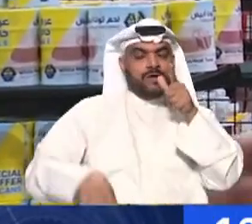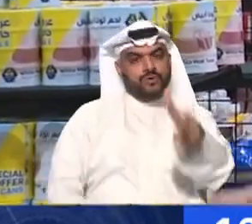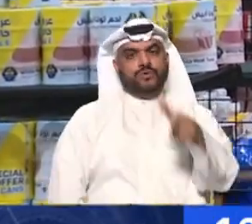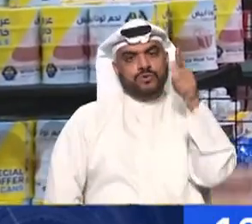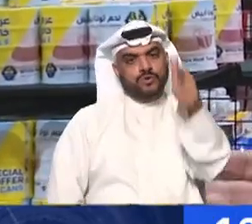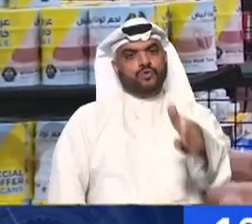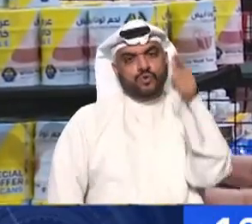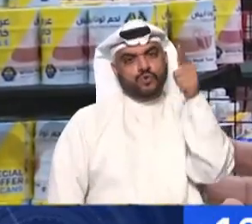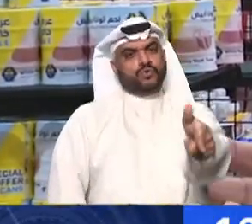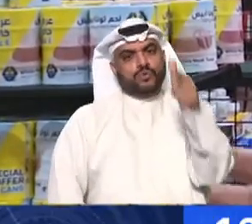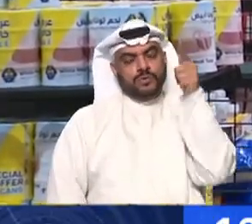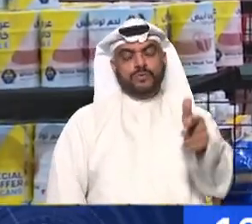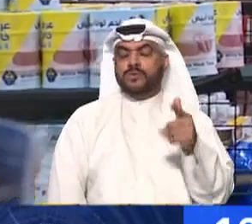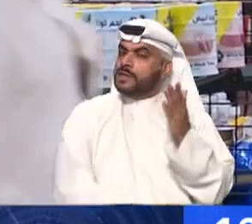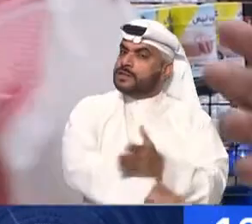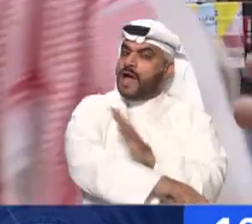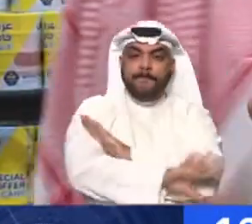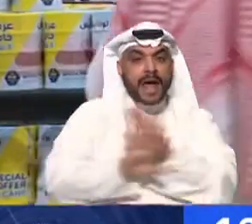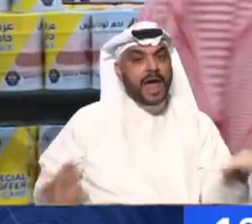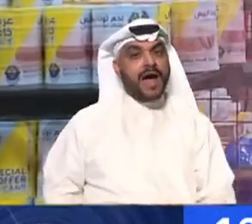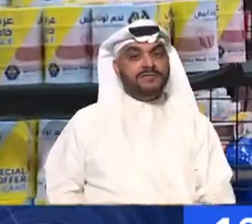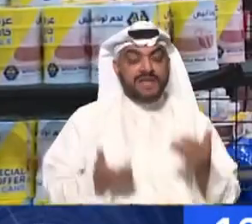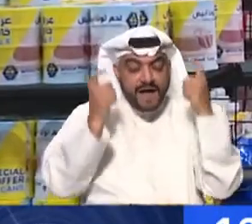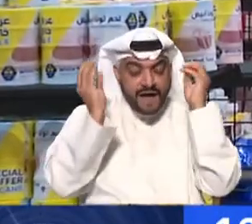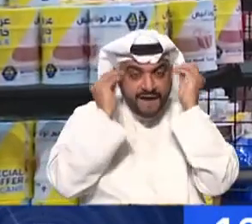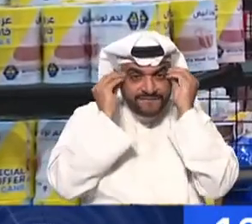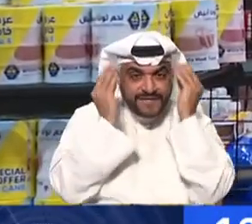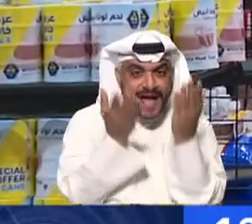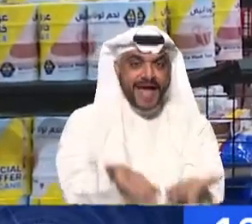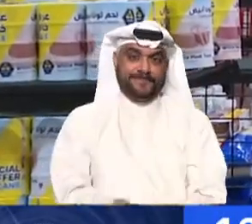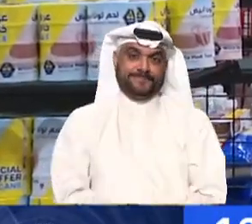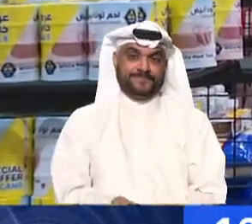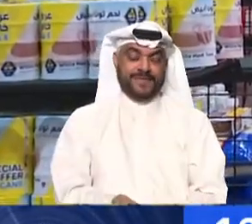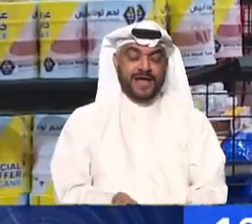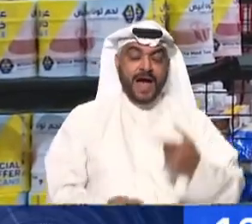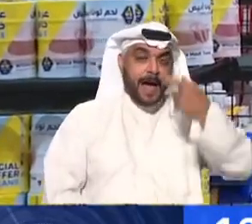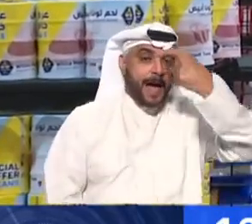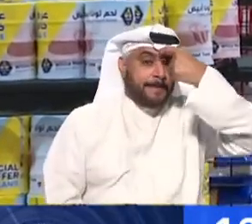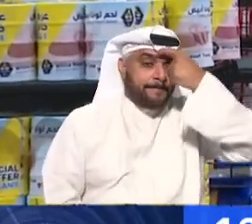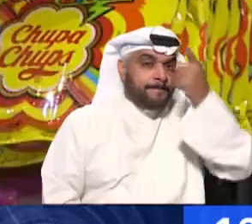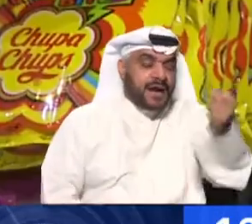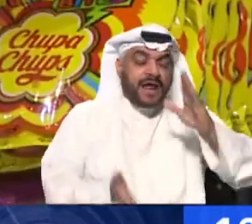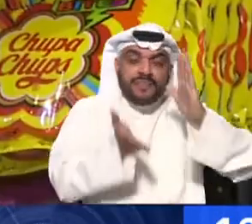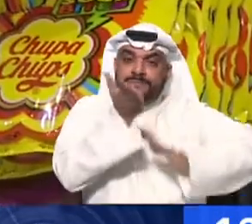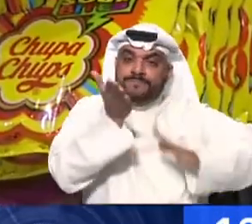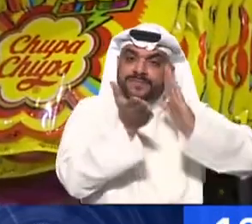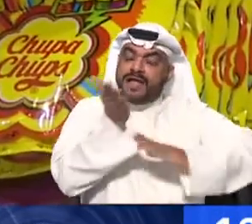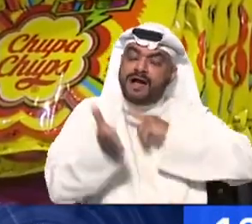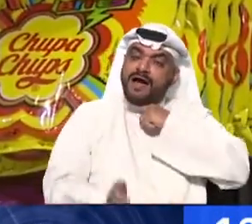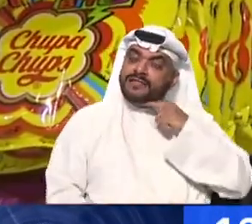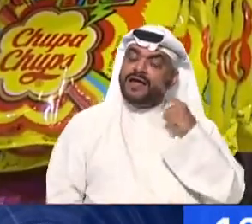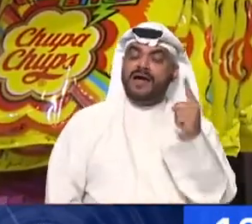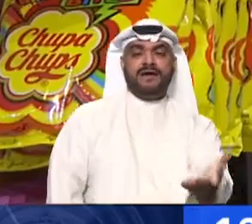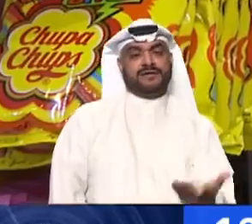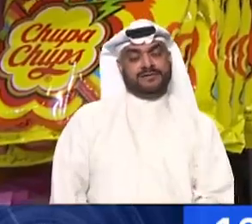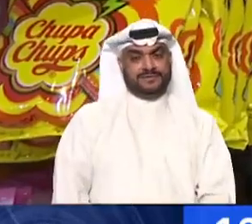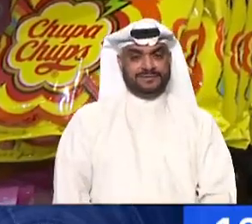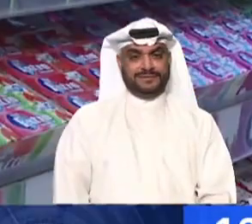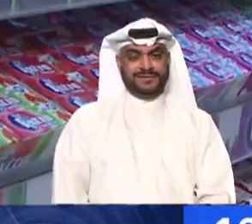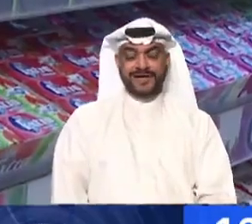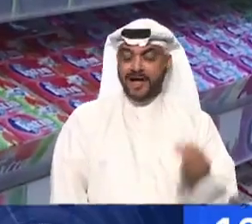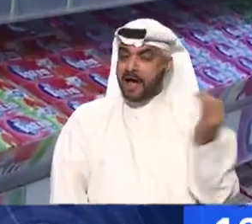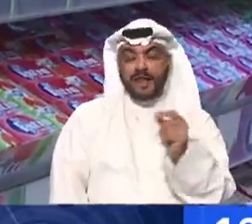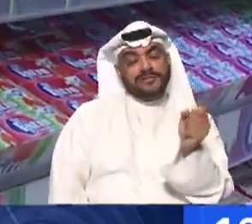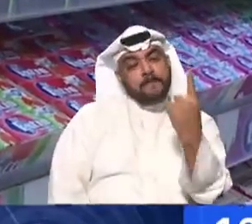هذا مرض خطير مو سهل، اذا ما صار في تباعد ينقل العدوى مو لك انت، ينقل لغيرك ولغيرك. تطبيق سياسة التباعد